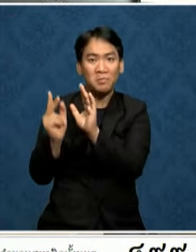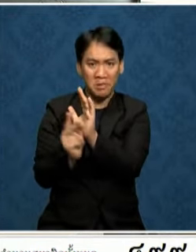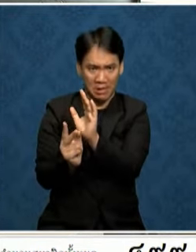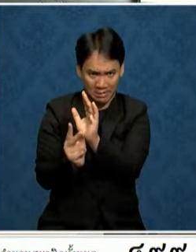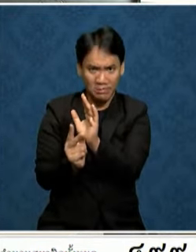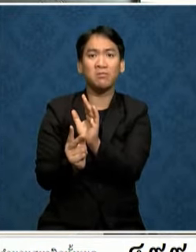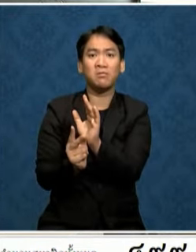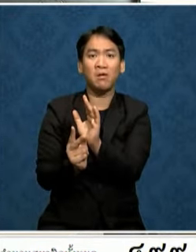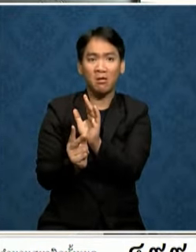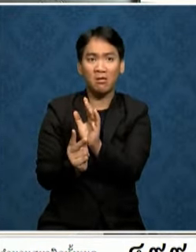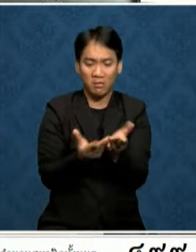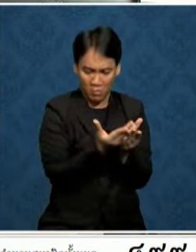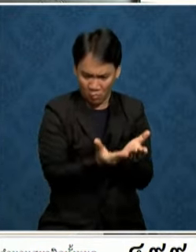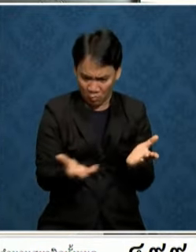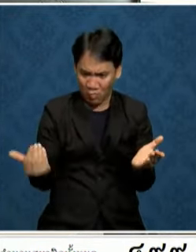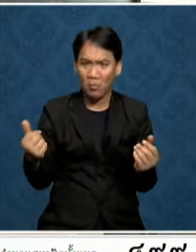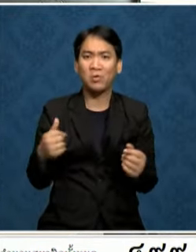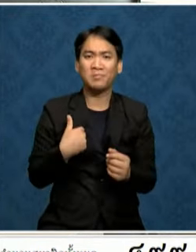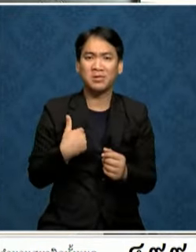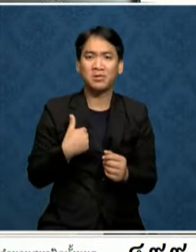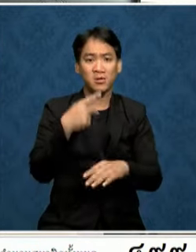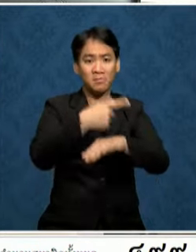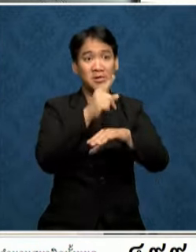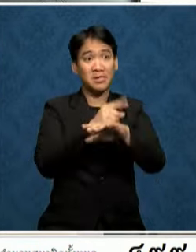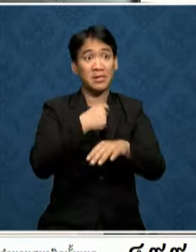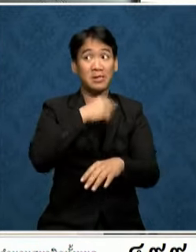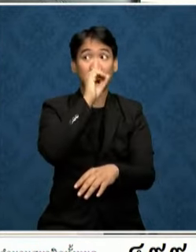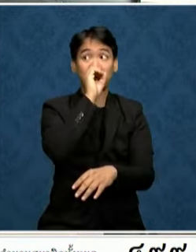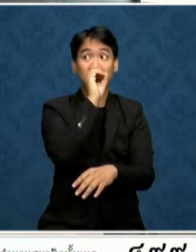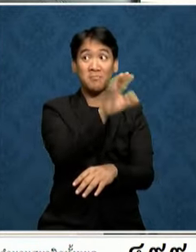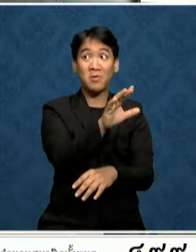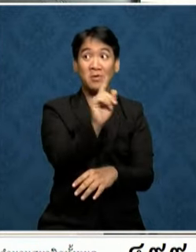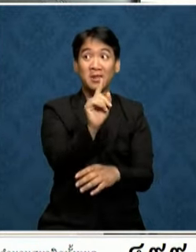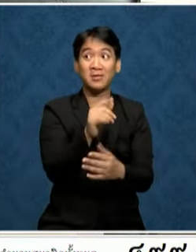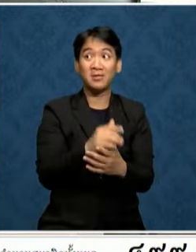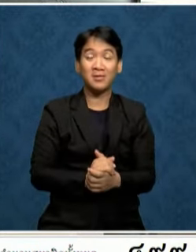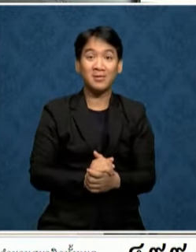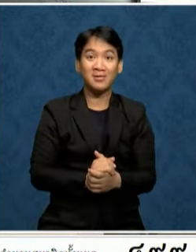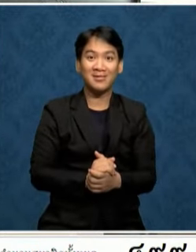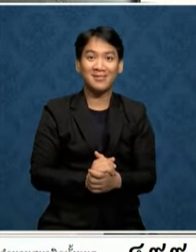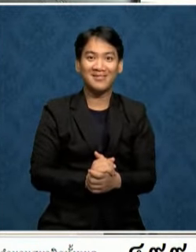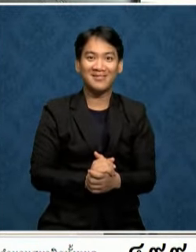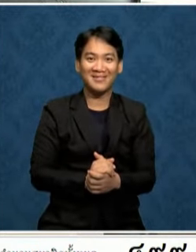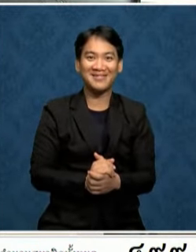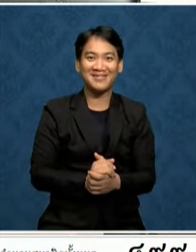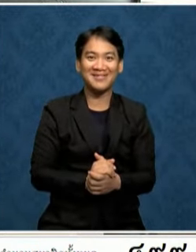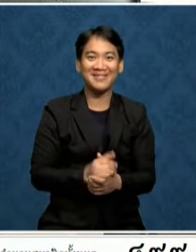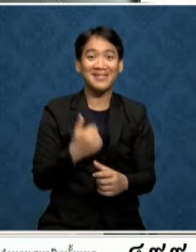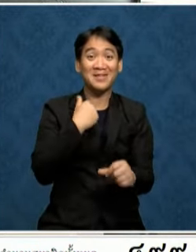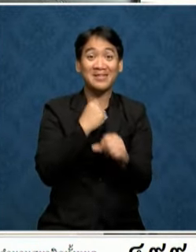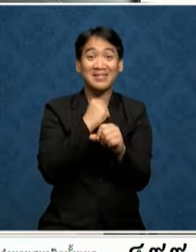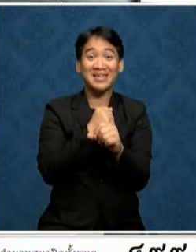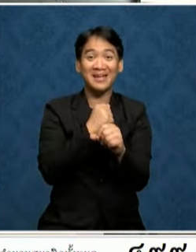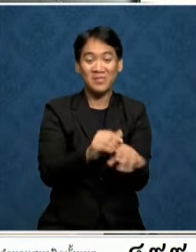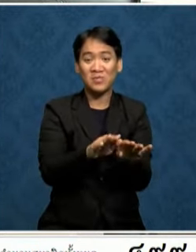นี้ผมก็เลยอยากจะขอกราบเรียนกับท่านประธานนะครับว่าวันนี้จริงๆแล้วว่าจะไม่พูดคัดค้านน้อง